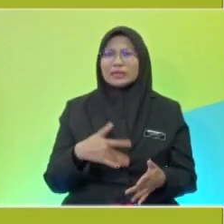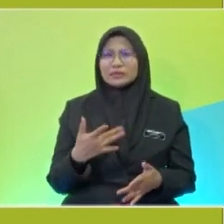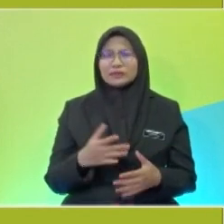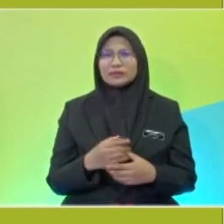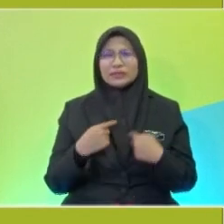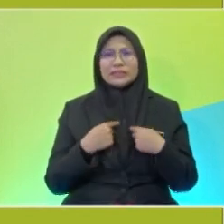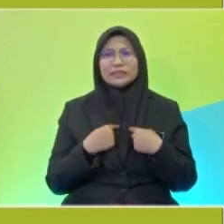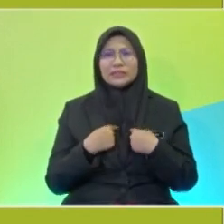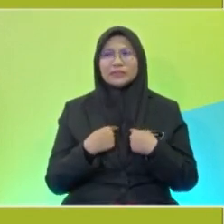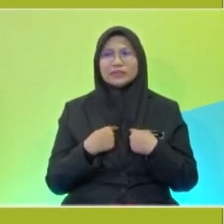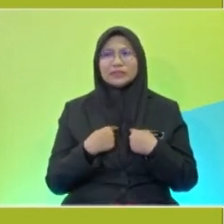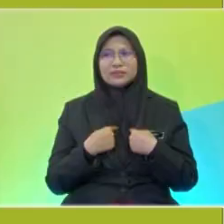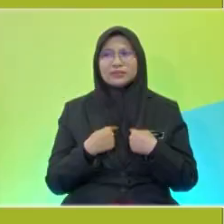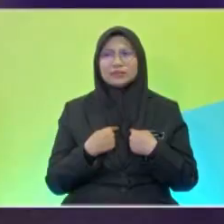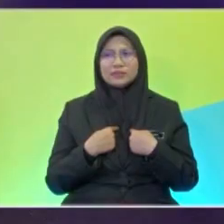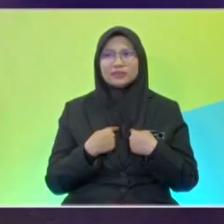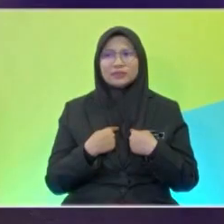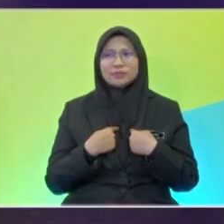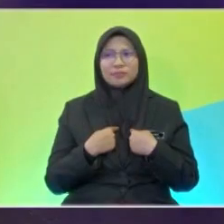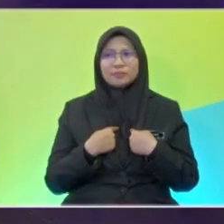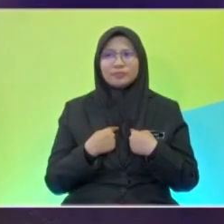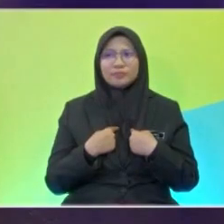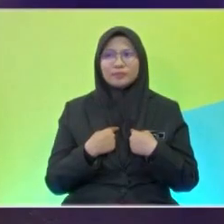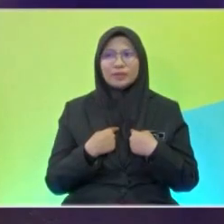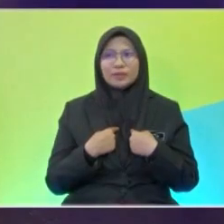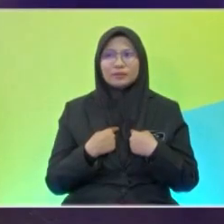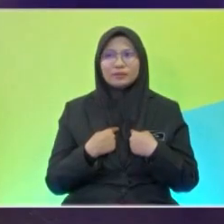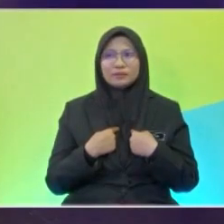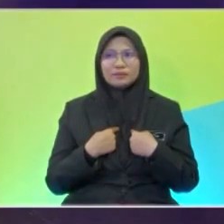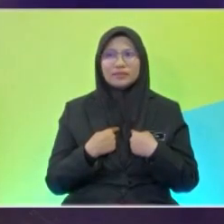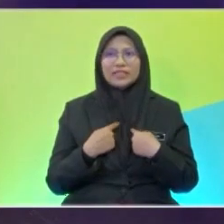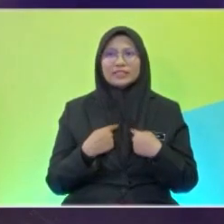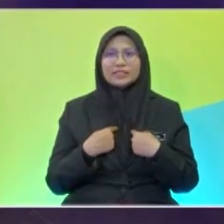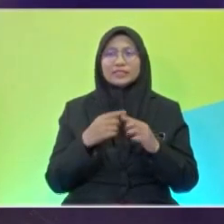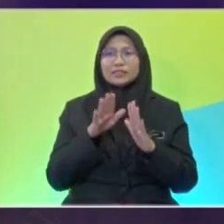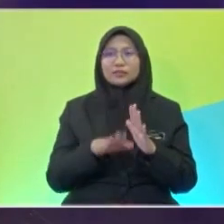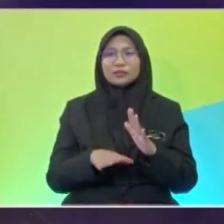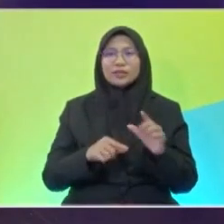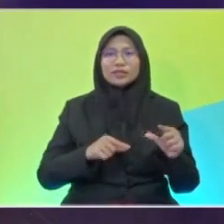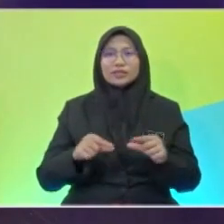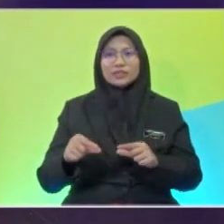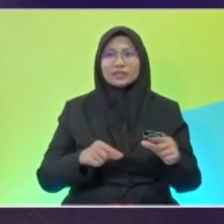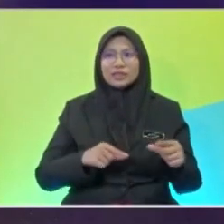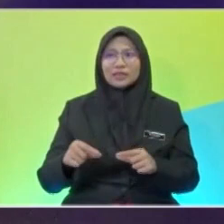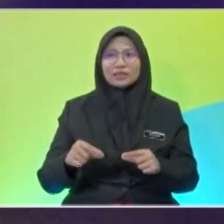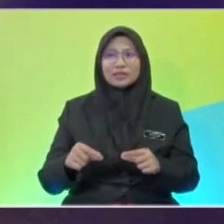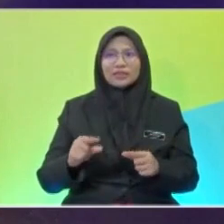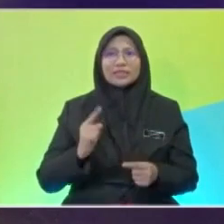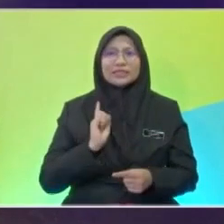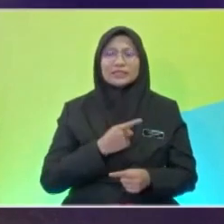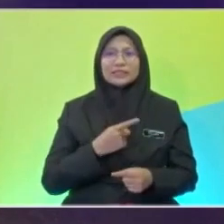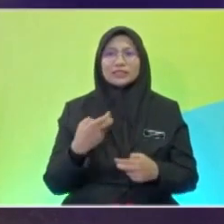kurang bergerak maka juga susah suka gitu nah buang air juga sebenarnya